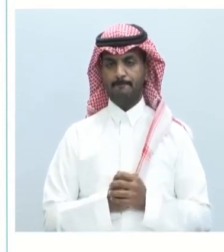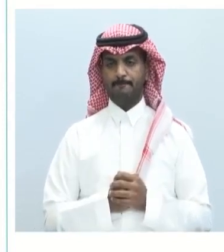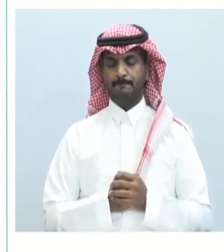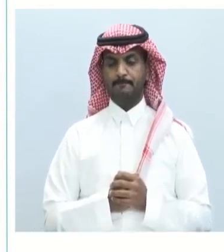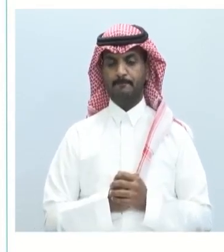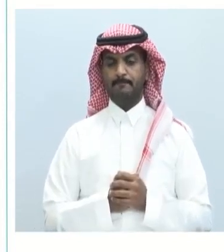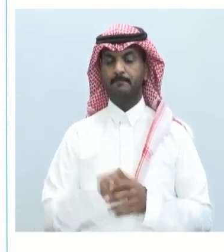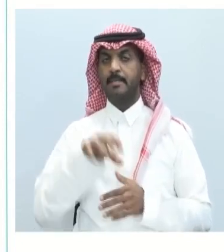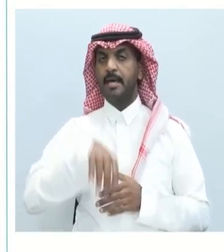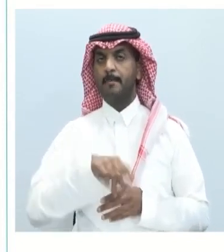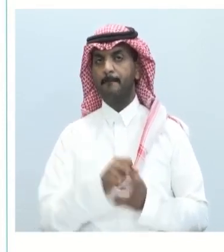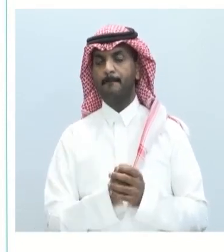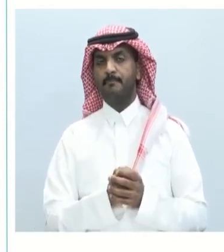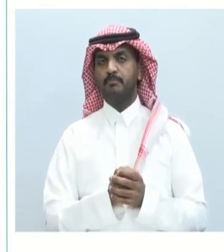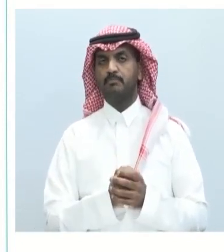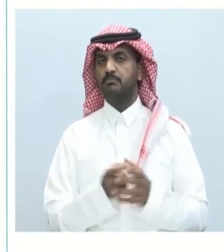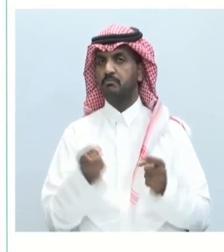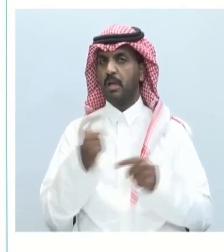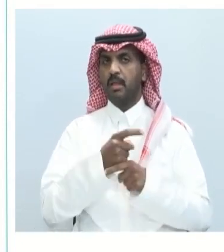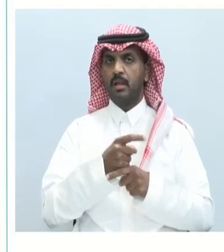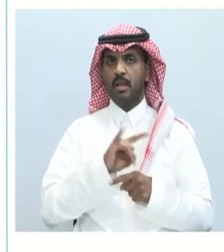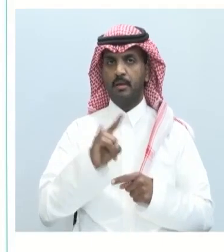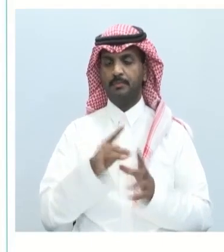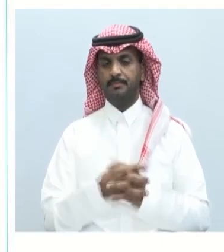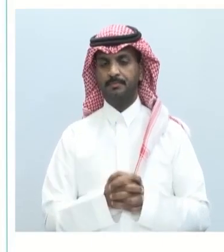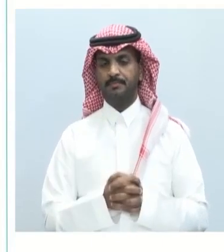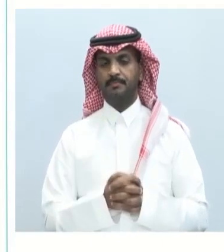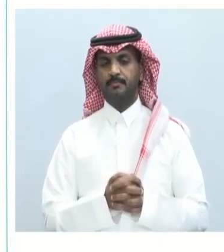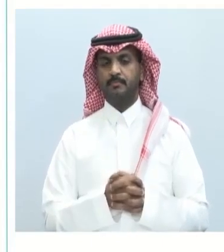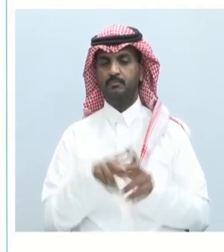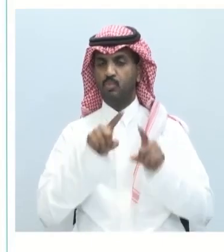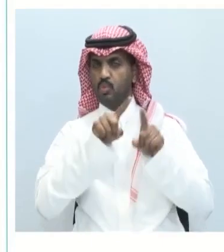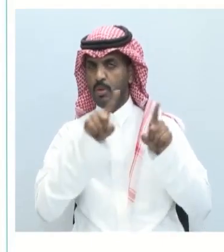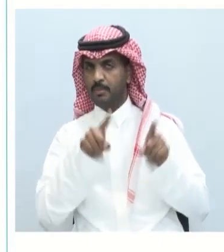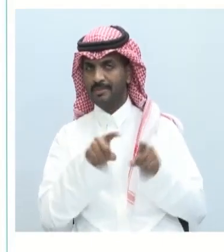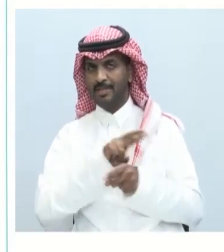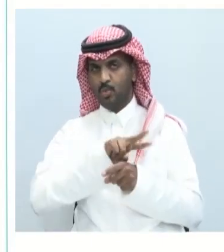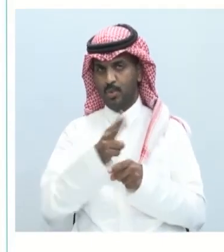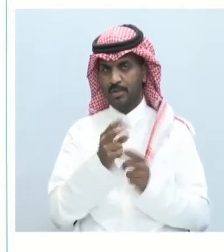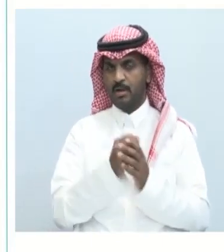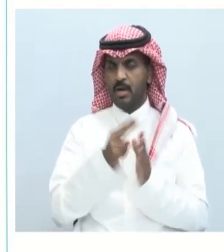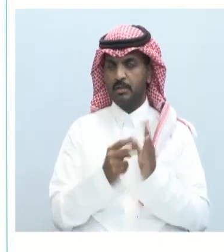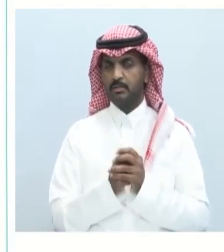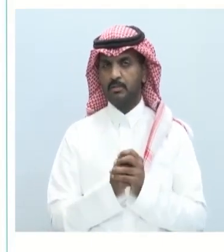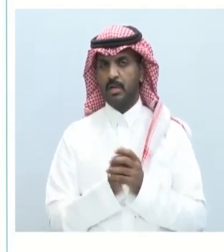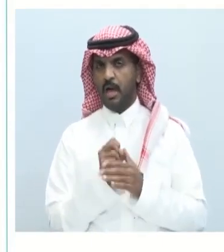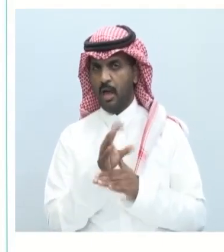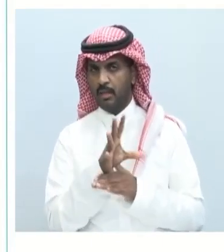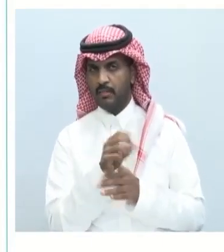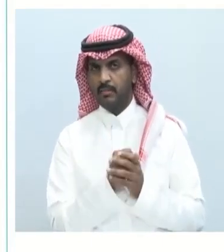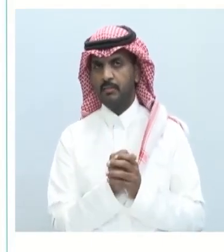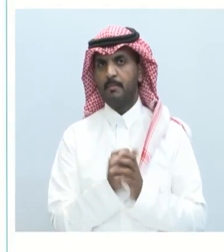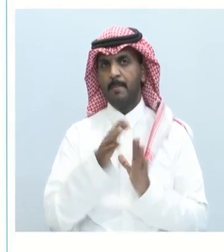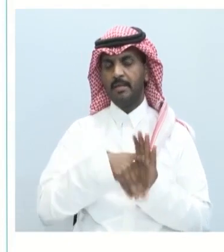نعم بدلا منه مربع الحوار بعد التحويل الى قاعده ارض عرض